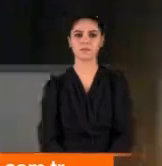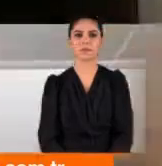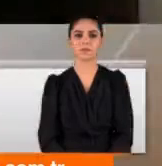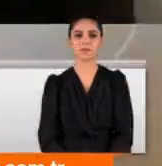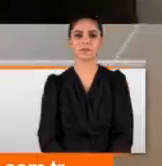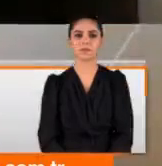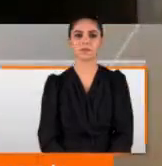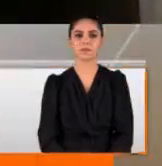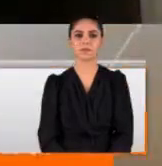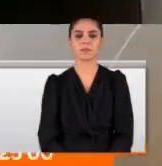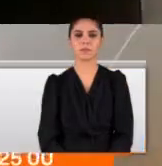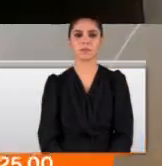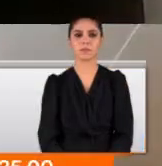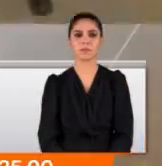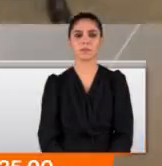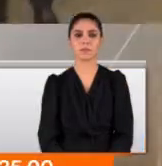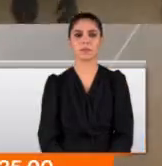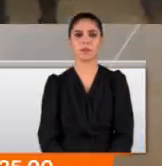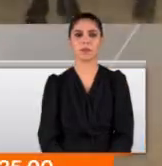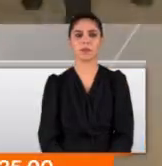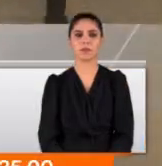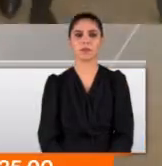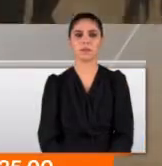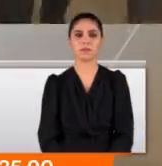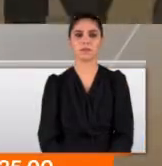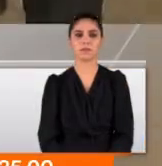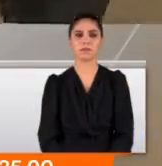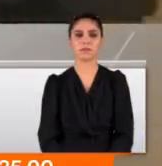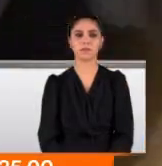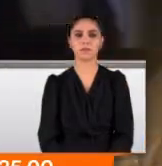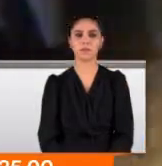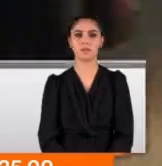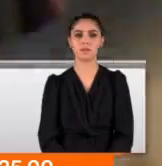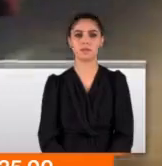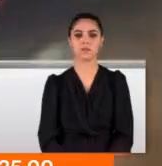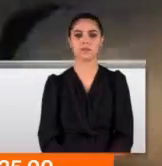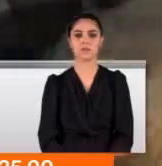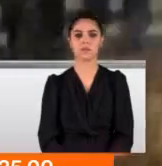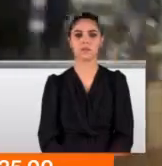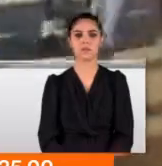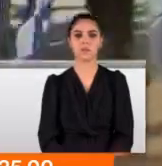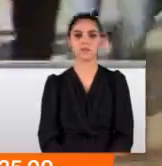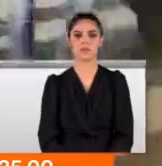o zat ha Artık uçağa da yaşamıyor çok gerilerde kaldı